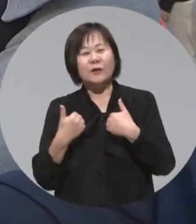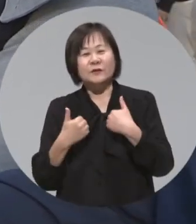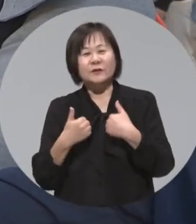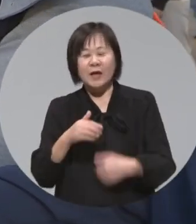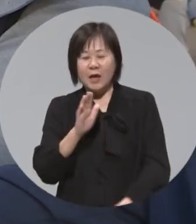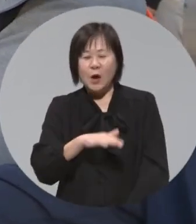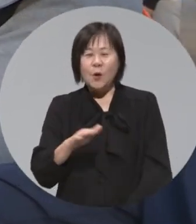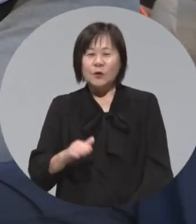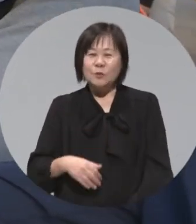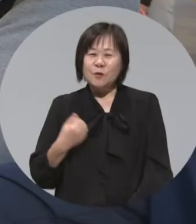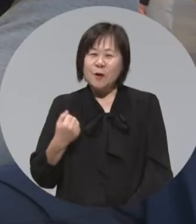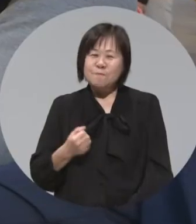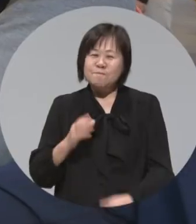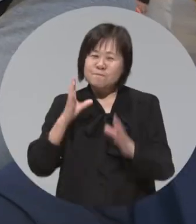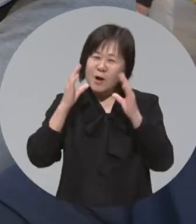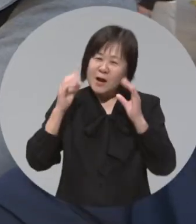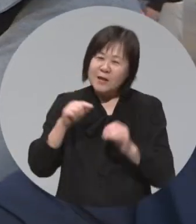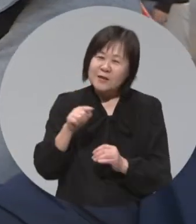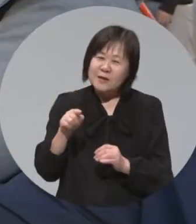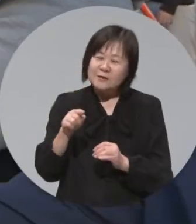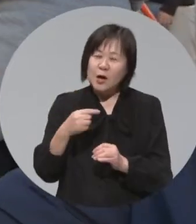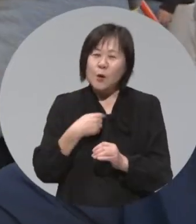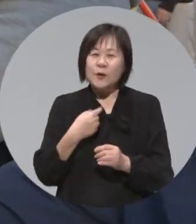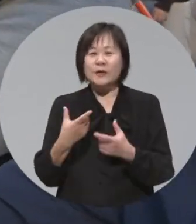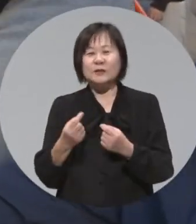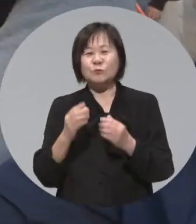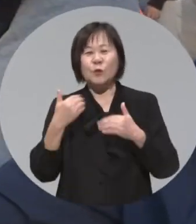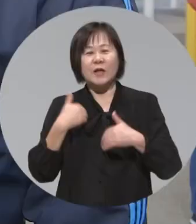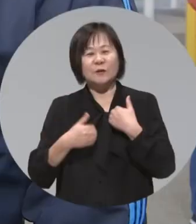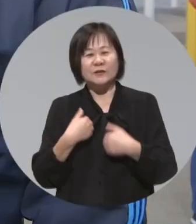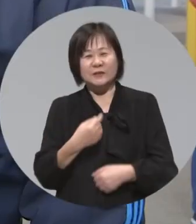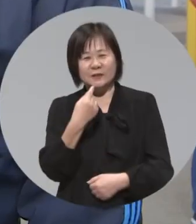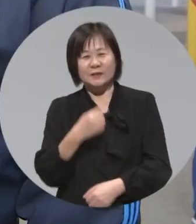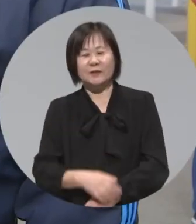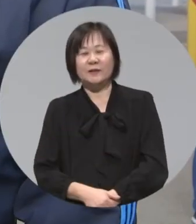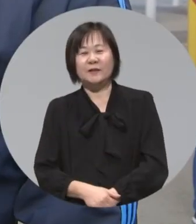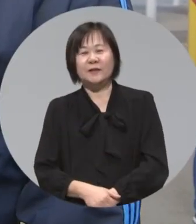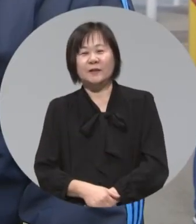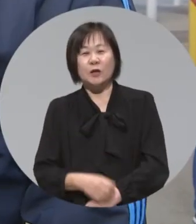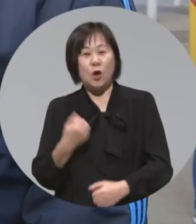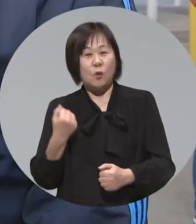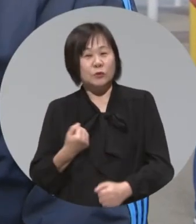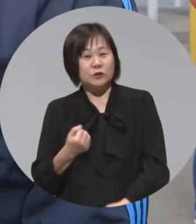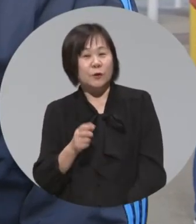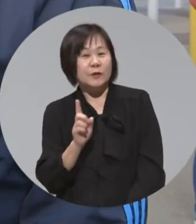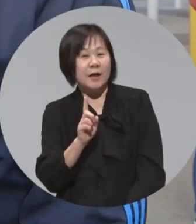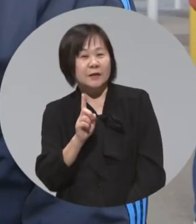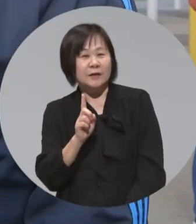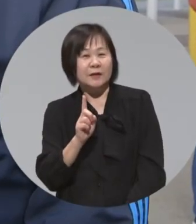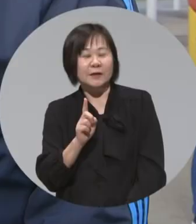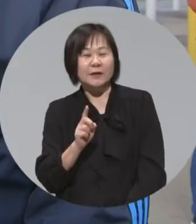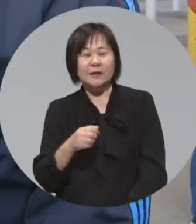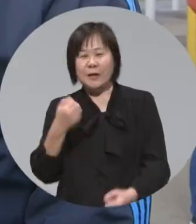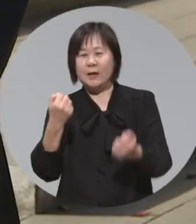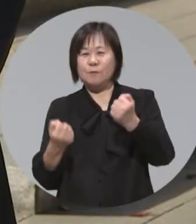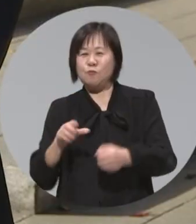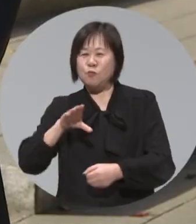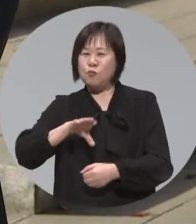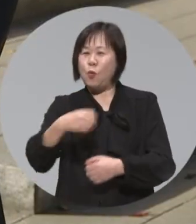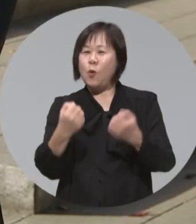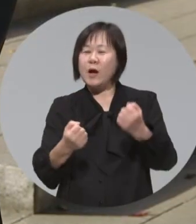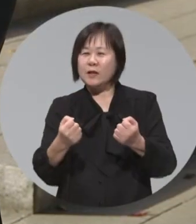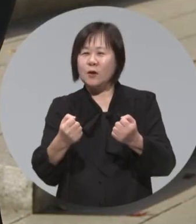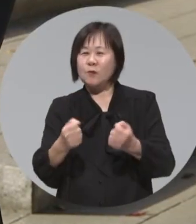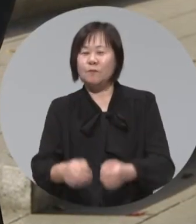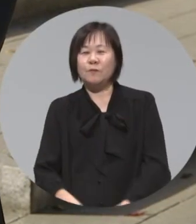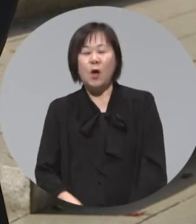もがずっと笑ってるんですごく楽しいですね。 何が面白かったの？ ゴーカード。 児童文